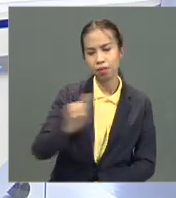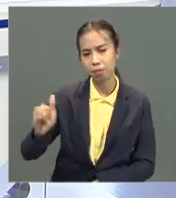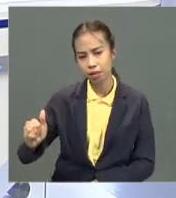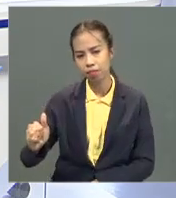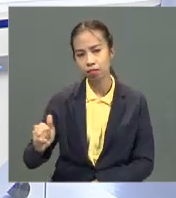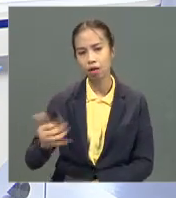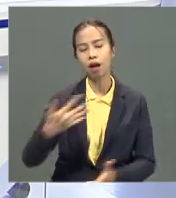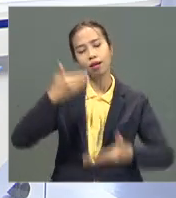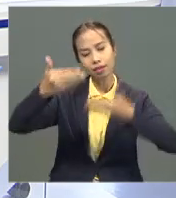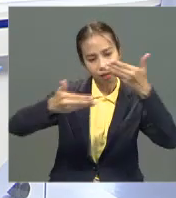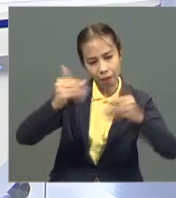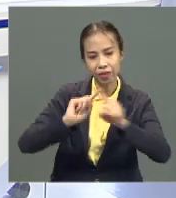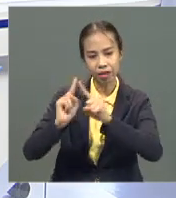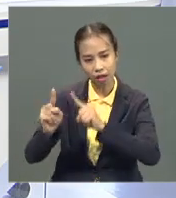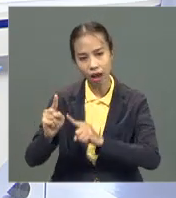ไม่ใช่นะคะคอนเสิร์ตก็เริ่มมีให้เห็นแล้วเราอะแล้วก็มีเป็นกระแสออกมาด้วยนะคะเพราะฉะนั้นมาตรการหลักๆหน้ากากผ้าหน้ากากอนามัยอะนี้ขาดไม่ได้ลืมไม่ได้นะคะต้องติดตัวตลอดเวลาเมื่อสักครู่ทางคุณหมอแก้วเองก็ย้ำล้างมืออย่างต้องทำเหมือนเดิมล้างมือให้สะอาดจะด้วยฟอกสบู่ล้างมือด้วยน้ำถ้าไม่มีใช้เจลแอลกอฮอล์ได้รักษาระยะห่างนะคะยังต้องทำเพราะว่าอย่างช่วงวันหยุดยาวในหลายๆพื้นที่สถานที่ท่องเที่ยวคนเริ่มกลับมาคือค้าการเว้นระยะห่างก็เริ่มจะลดน้อยลงไปเพราะฉะนั้นต้องเตือนตัวเองนะคะเราสองคนก็ต้องตื่นตัวเองว่ายังต้องพยายามอยู่ข้างๆกันอยู่เสมอนะ